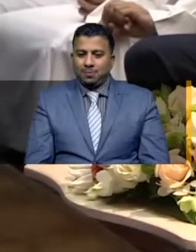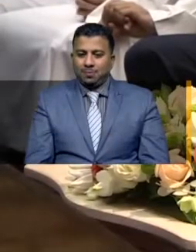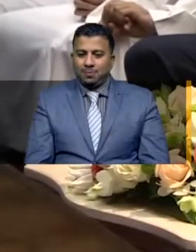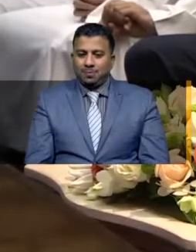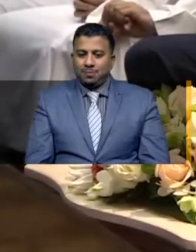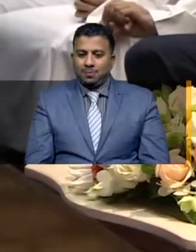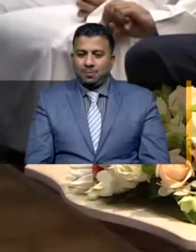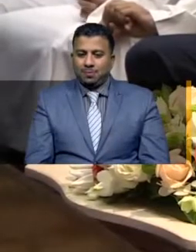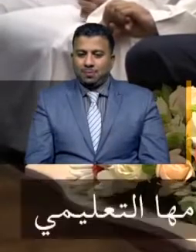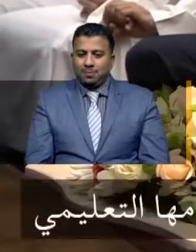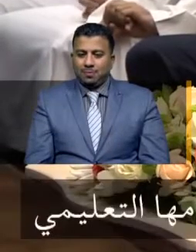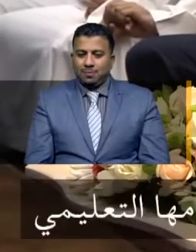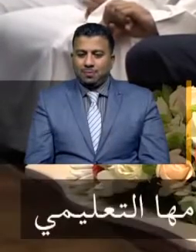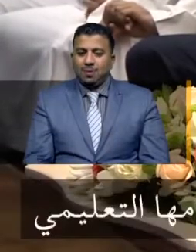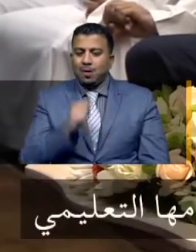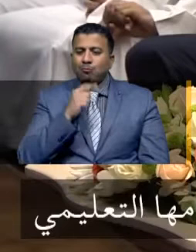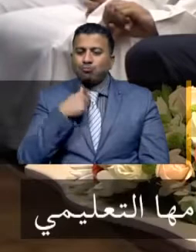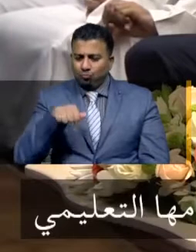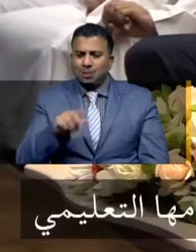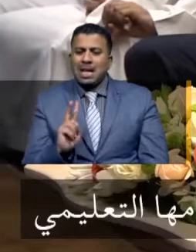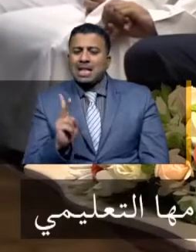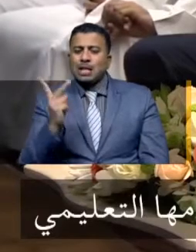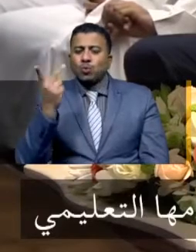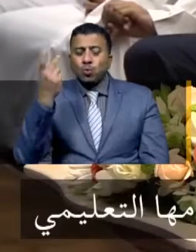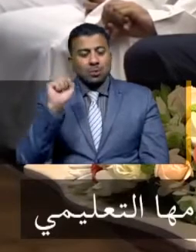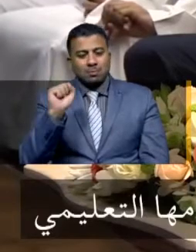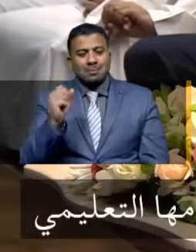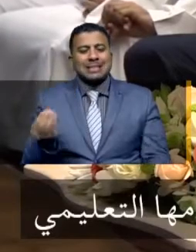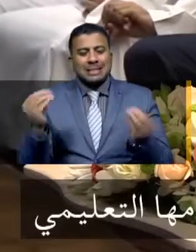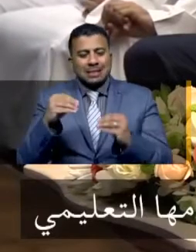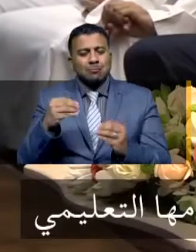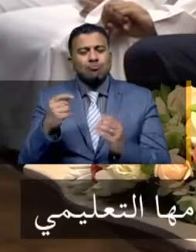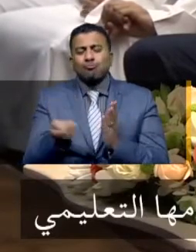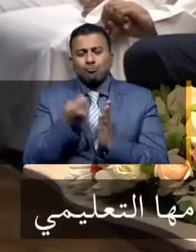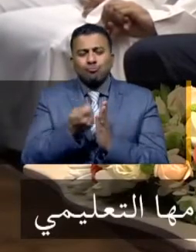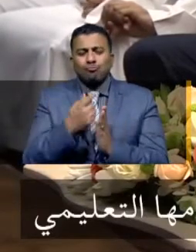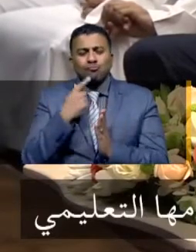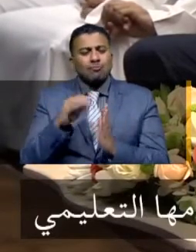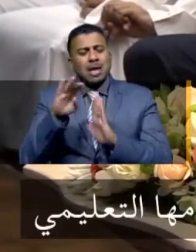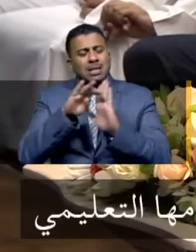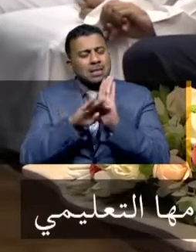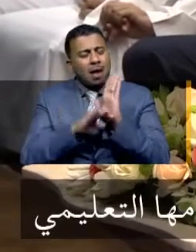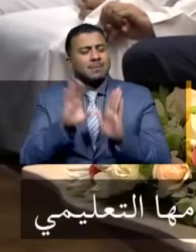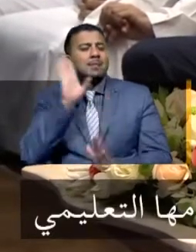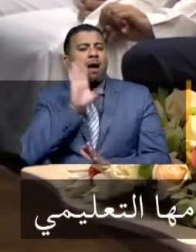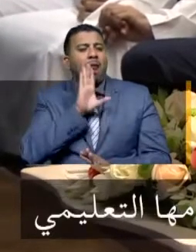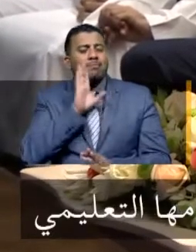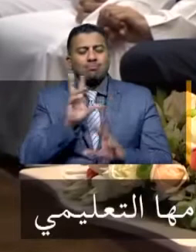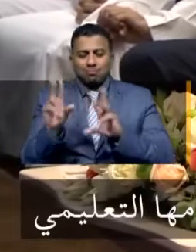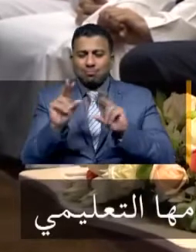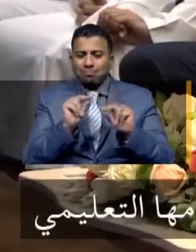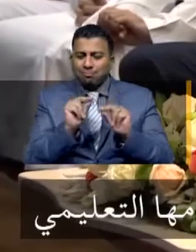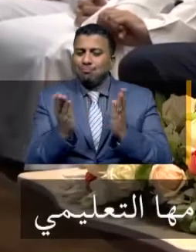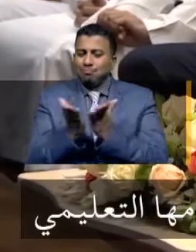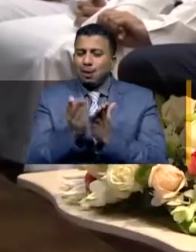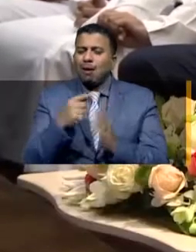1,500 students, but I think it should be increased because we have many demand that Victoria